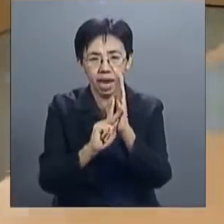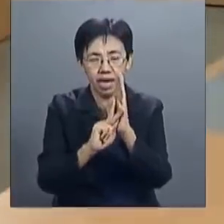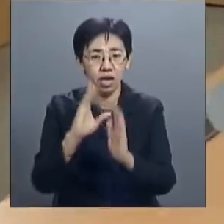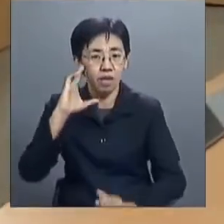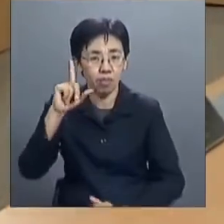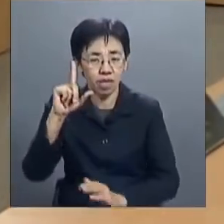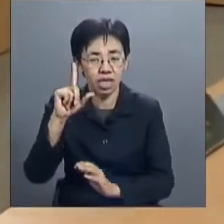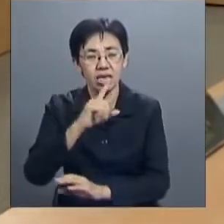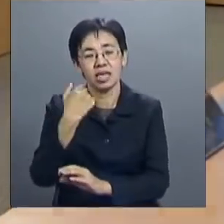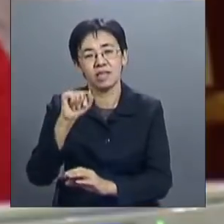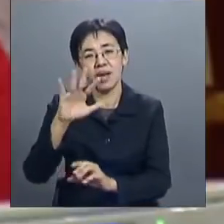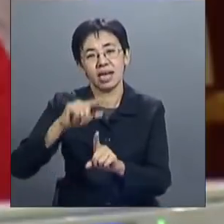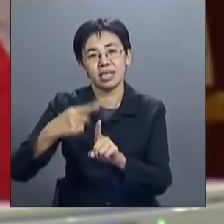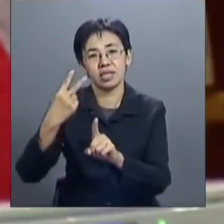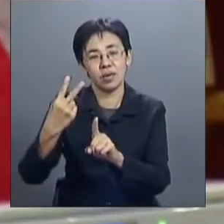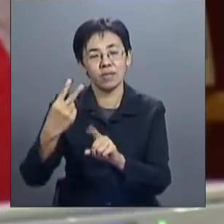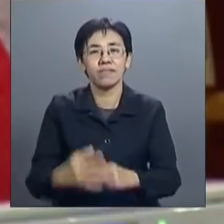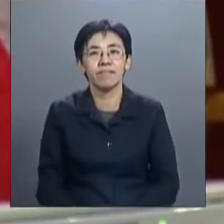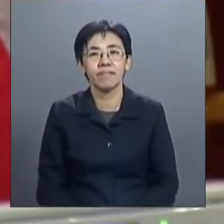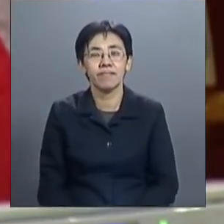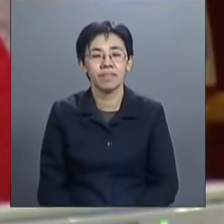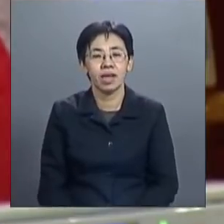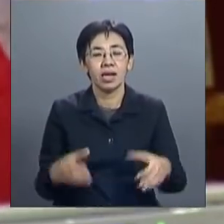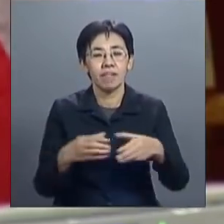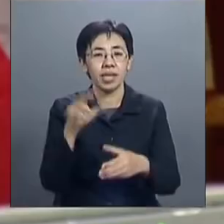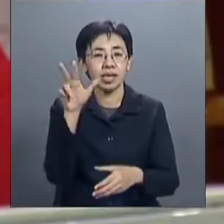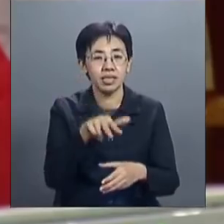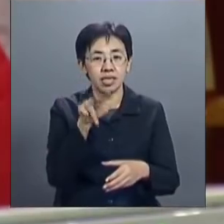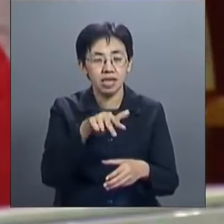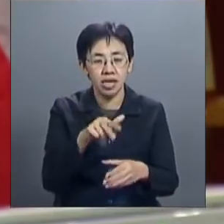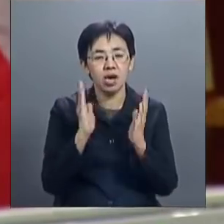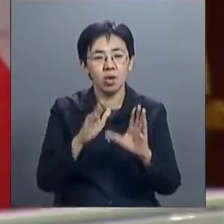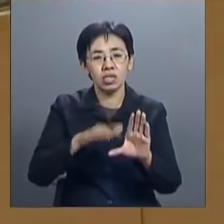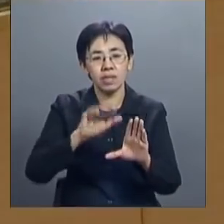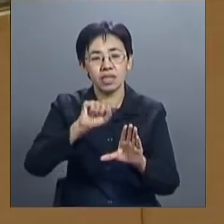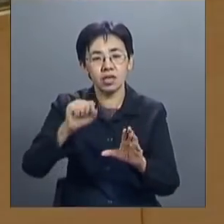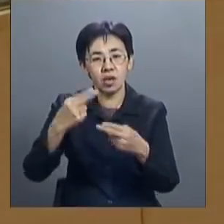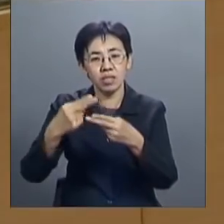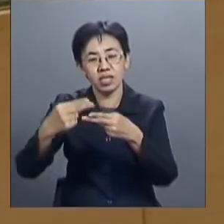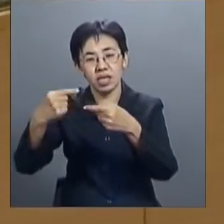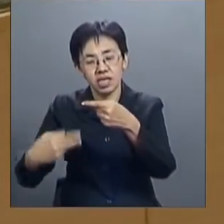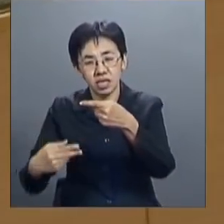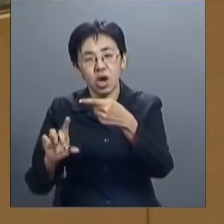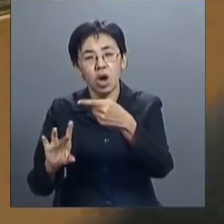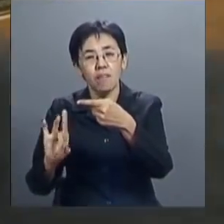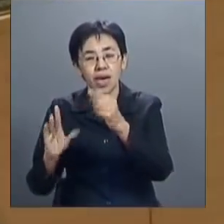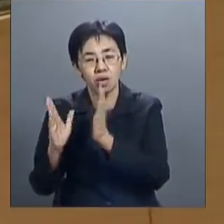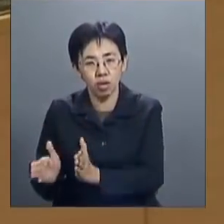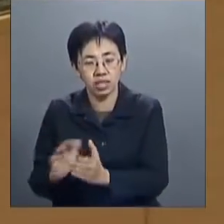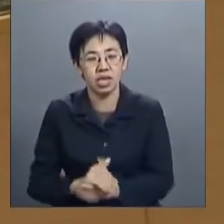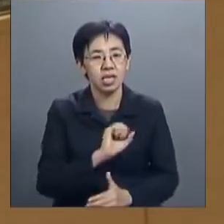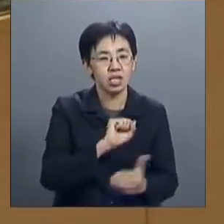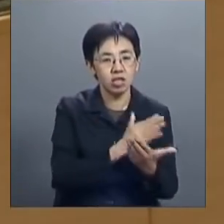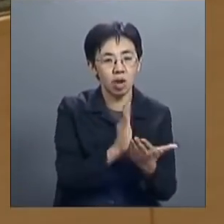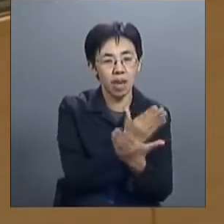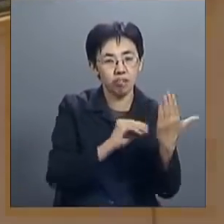นี้วันที่15กุมภาพันธ์ค่ะโดยพรรคไทยรักษาชาตินะคะส่งผู้สมัครส.ส.บัญชีรายชื่อ108คนและส.ส.เข